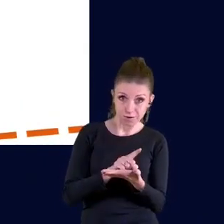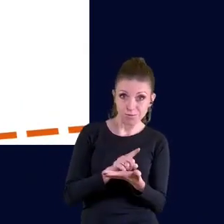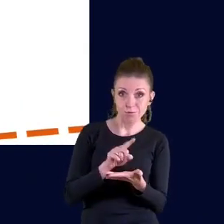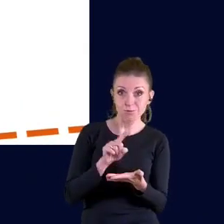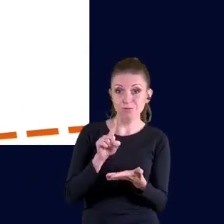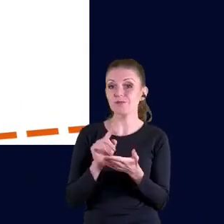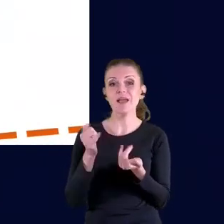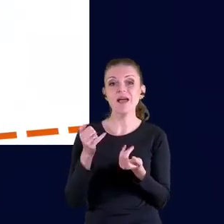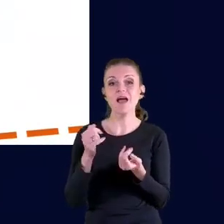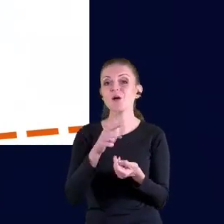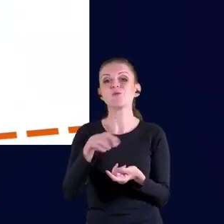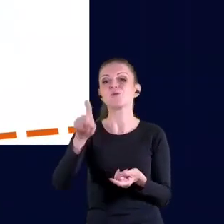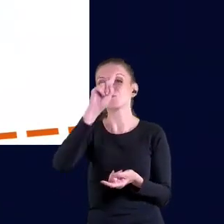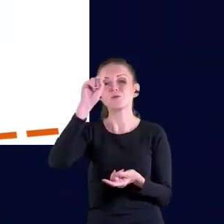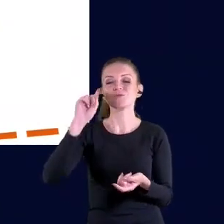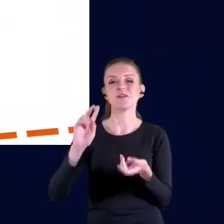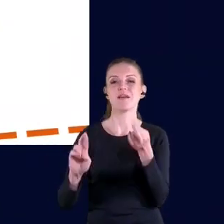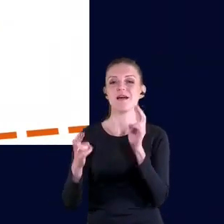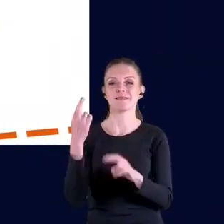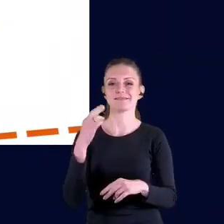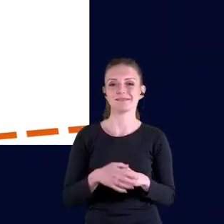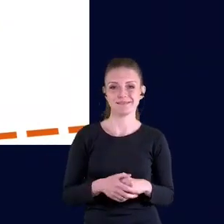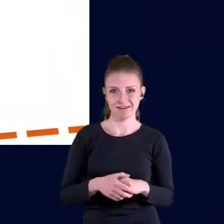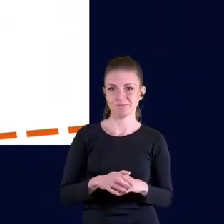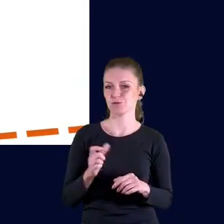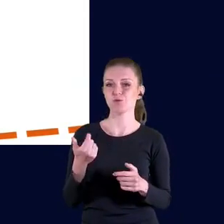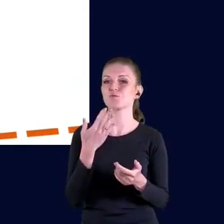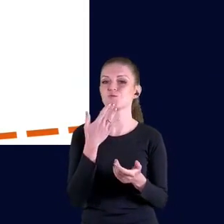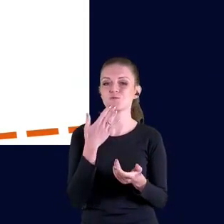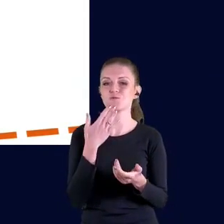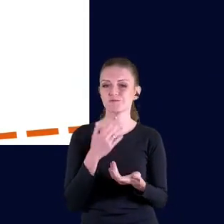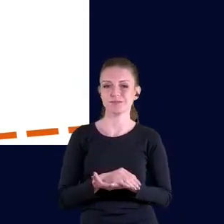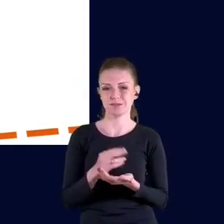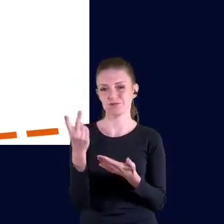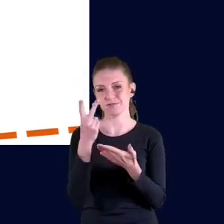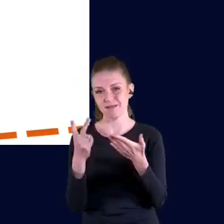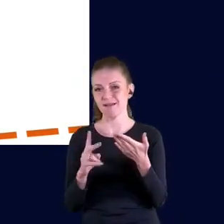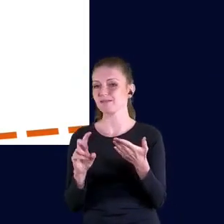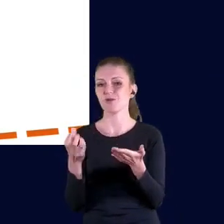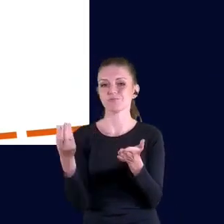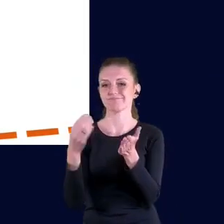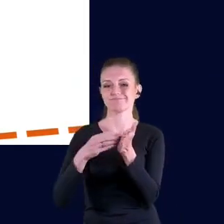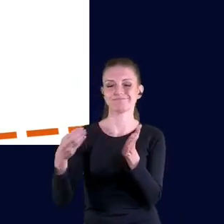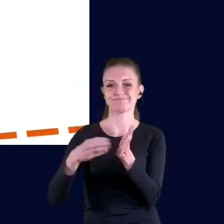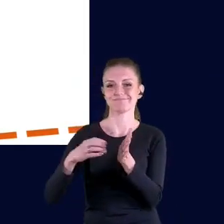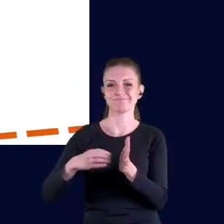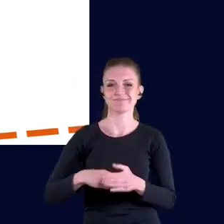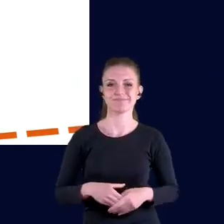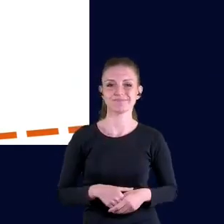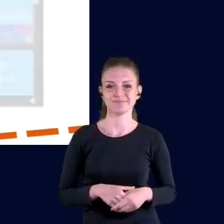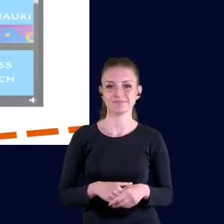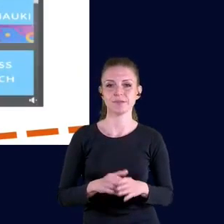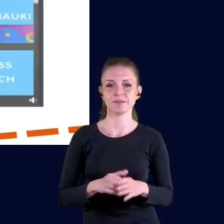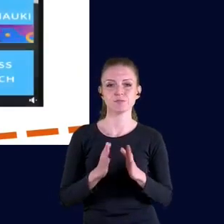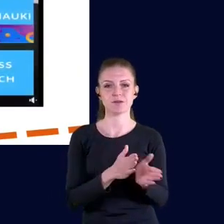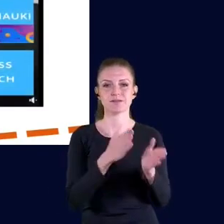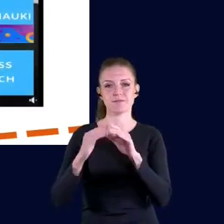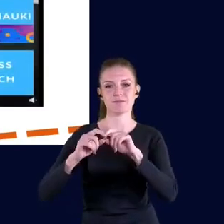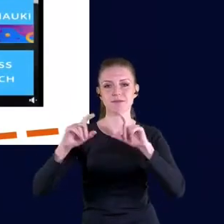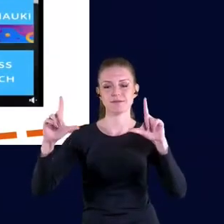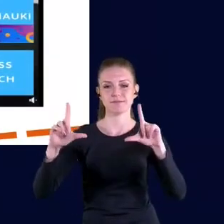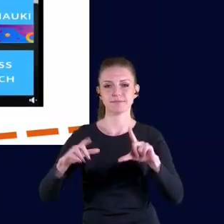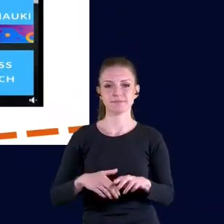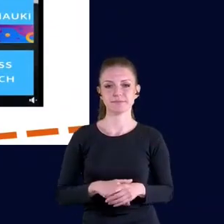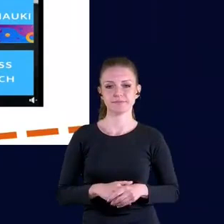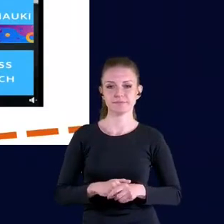reakcje na szczycie umiałam naszemu wiercić poczytajmy Bardzo proszę następnym